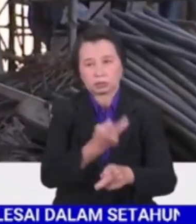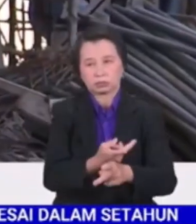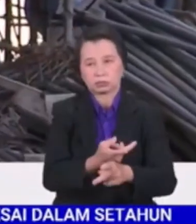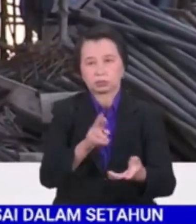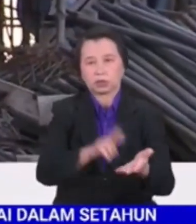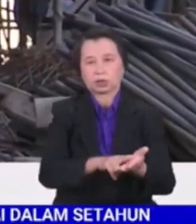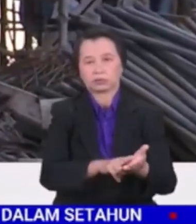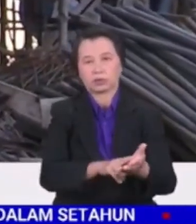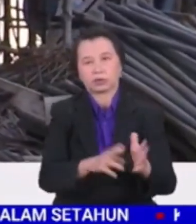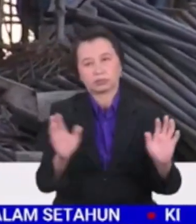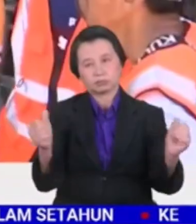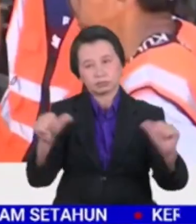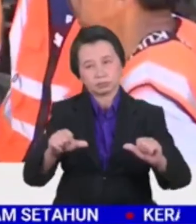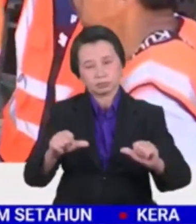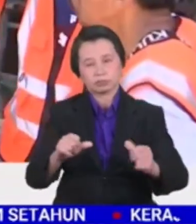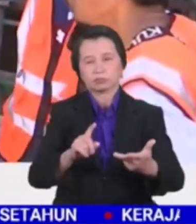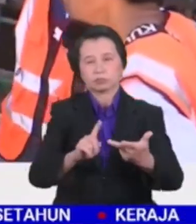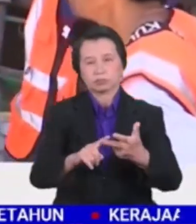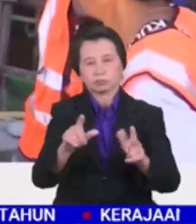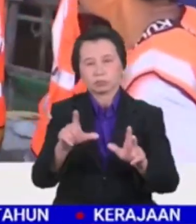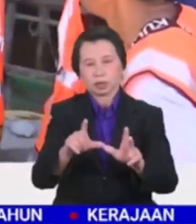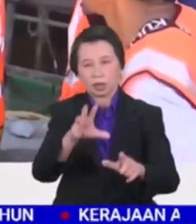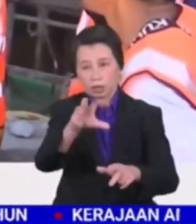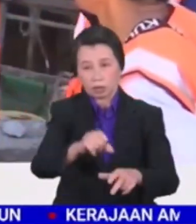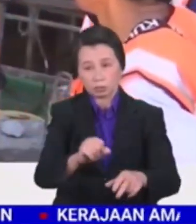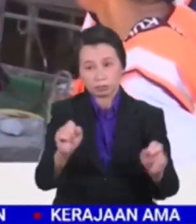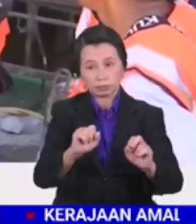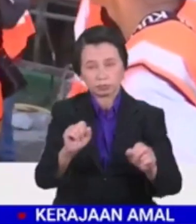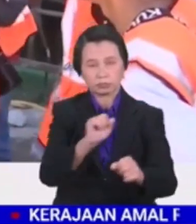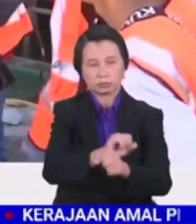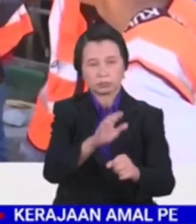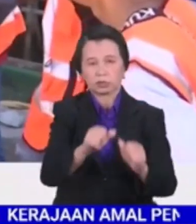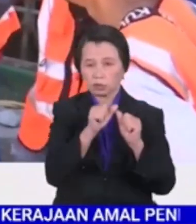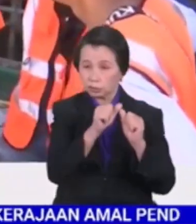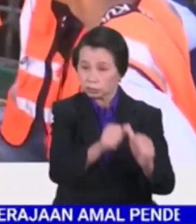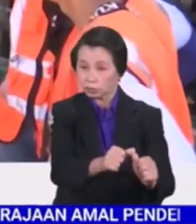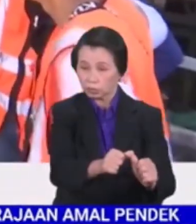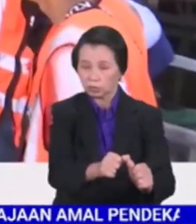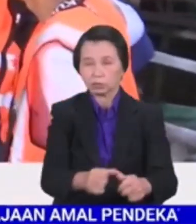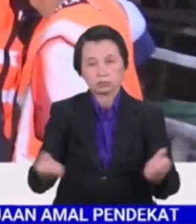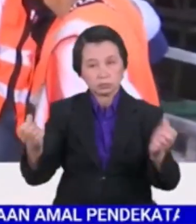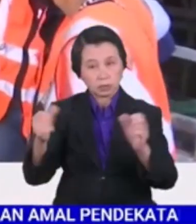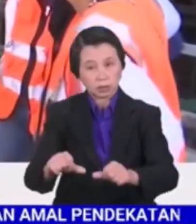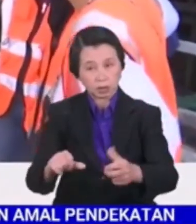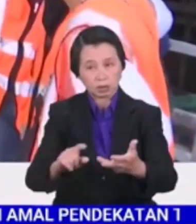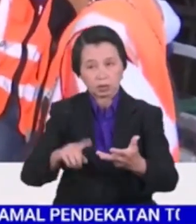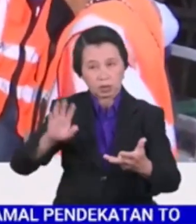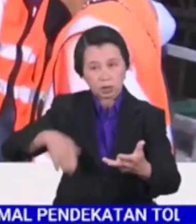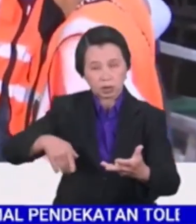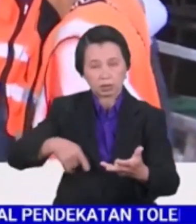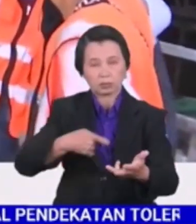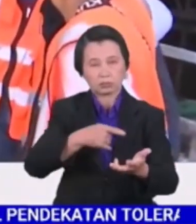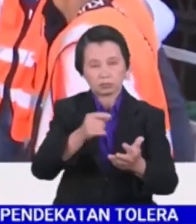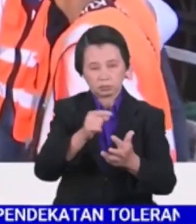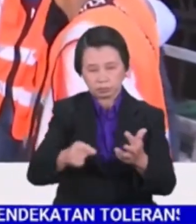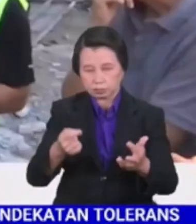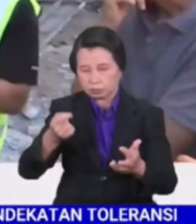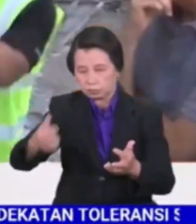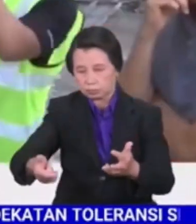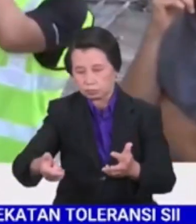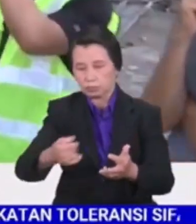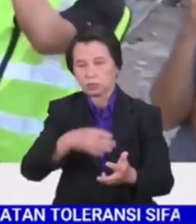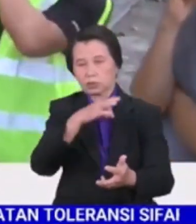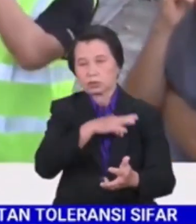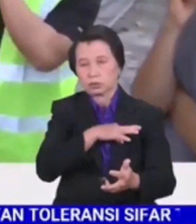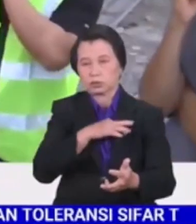daftar bekerja di premis tiada lesson menggajikan pekerja bukan pemuas autin gagal atau lewat menjelaskan caruman berkanun